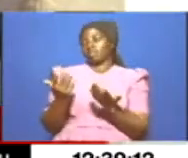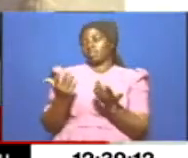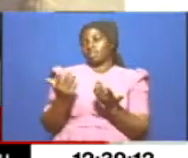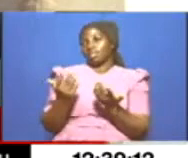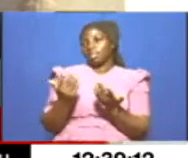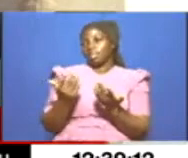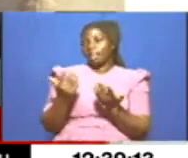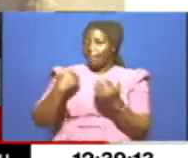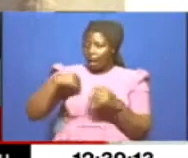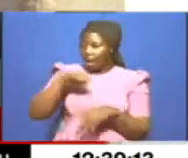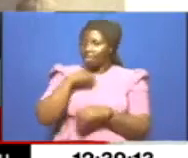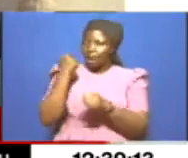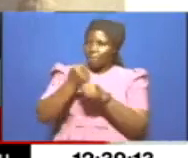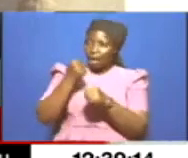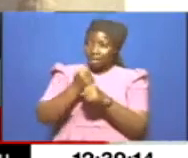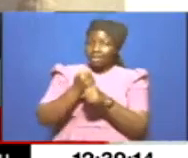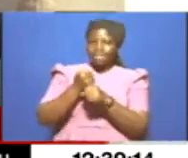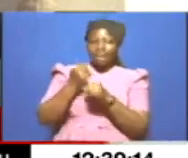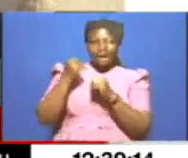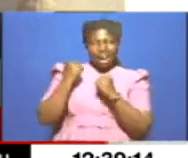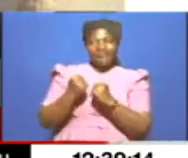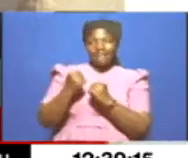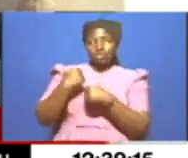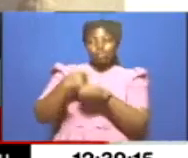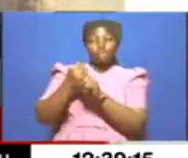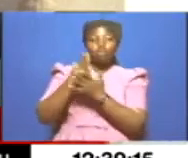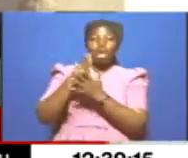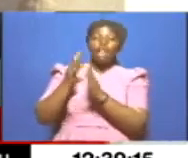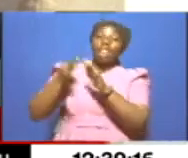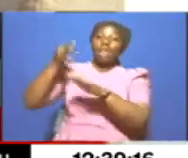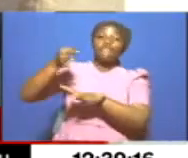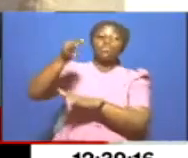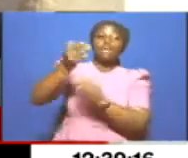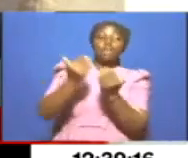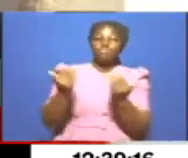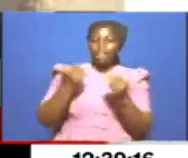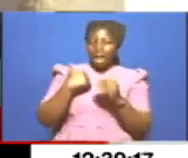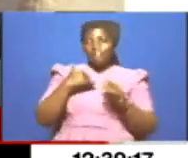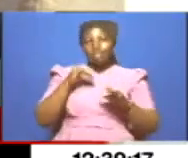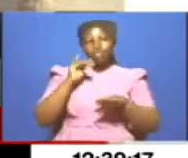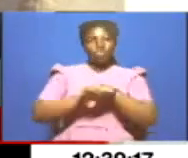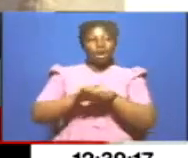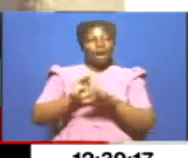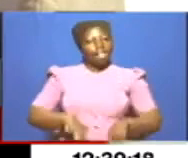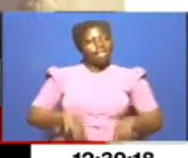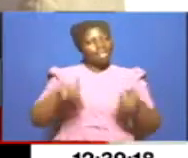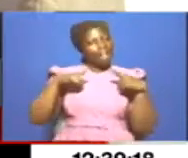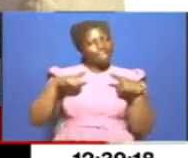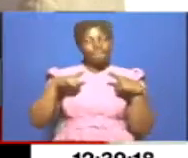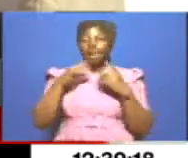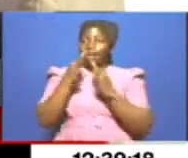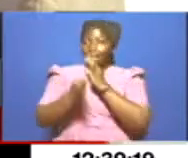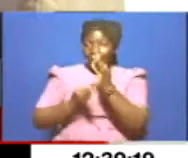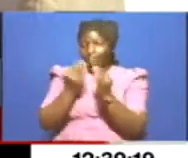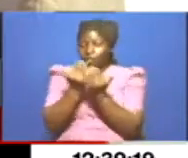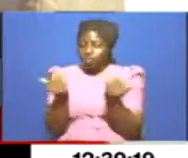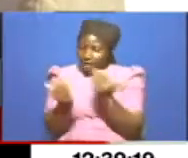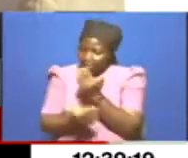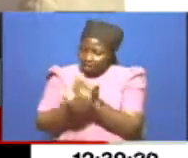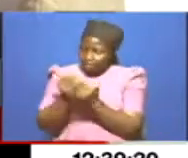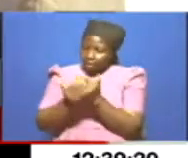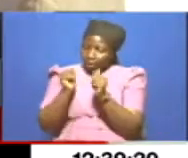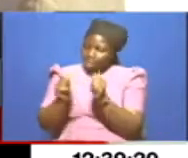kwamba baadaye watoto wetu waishi maisha mema. Sasa Nanzi, tusipowatunza watoto wetu,